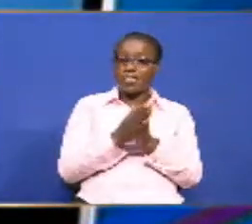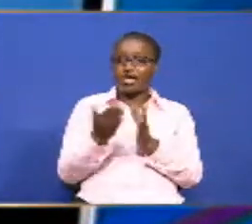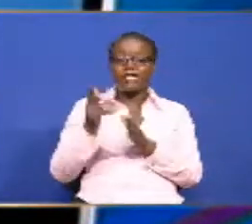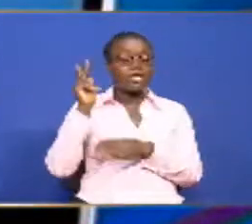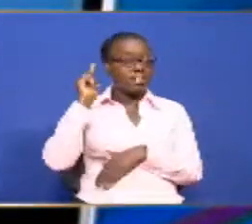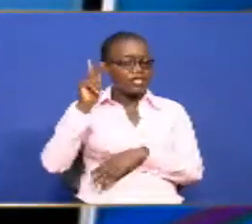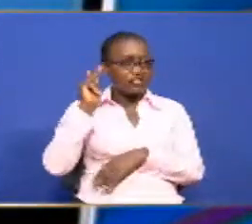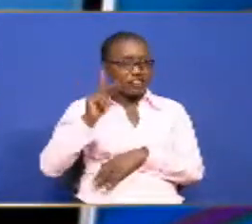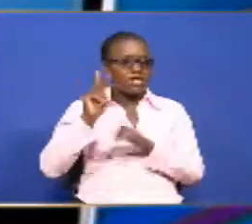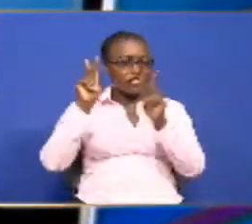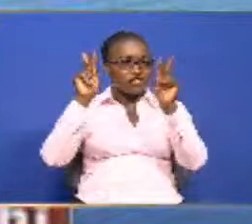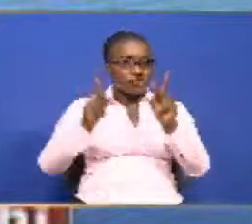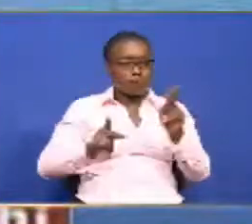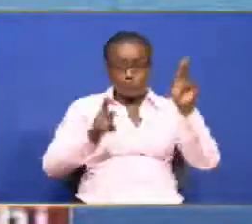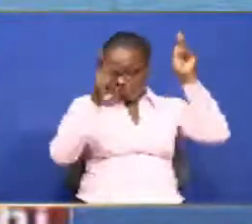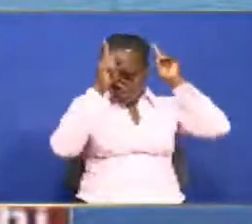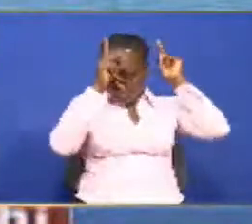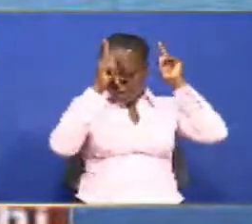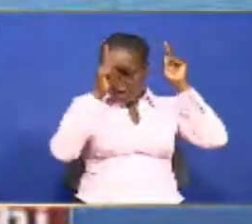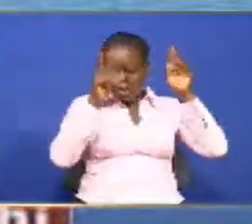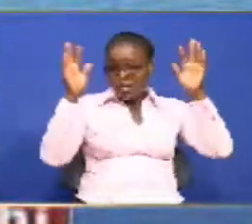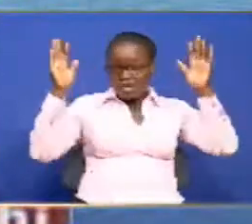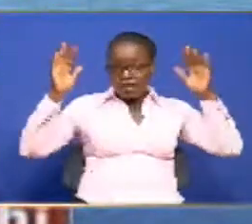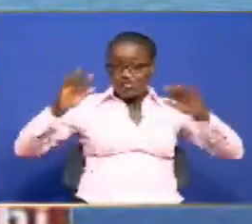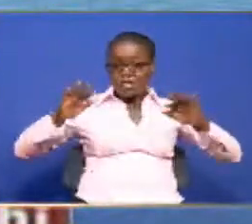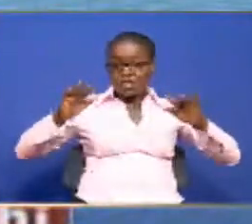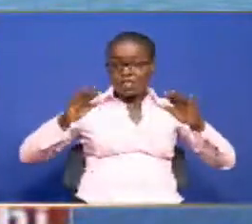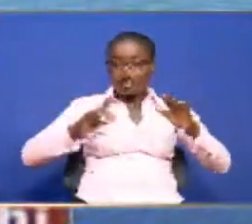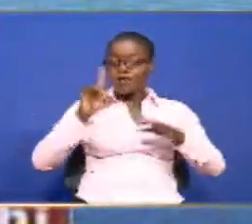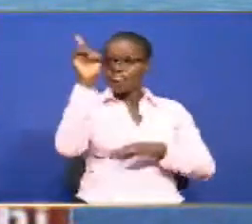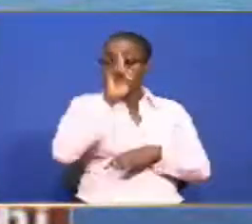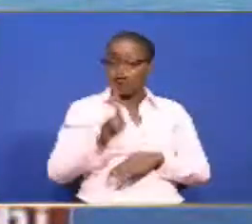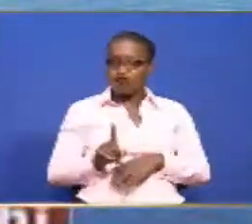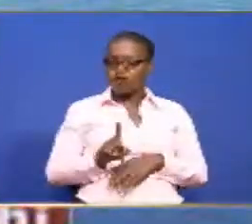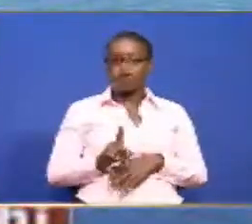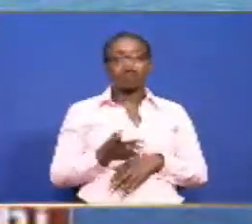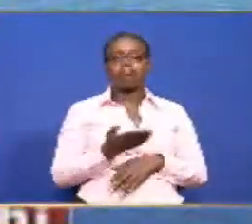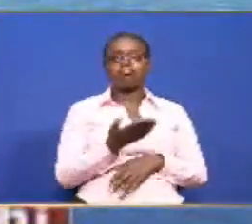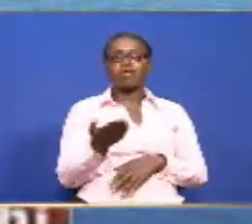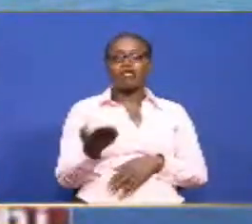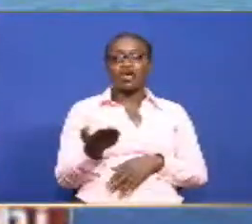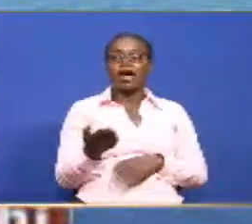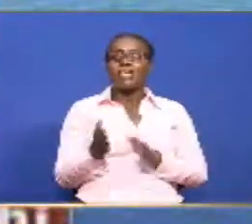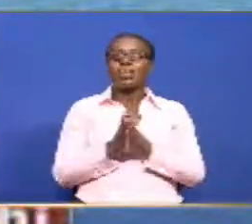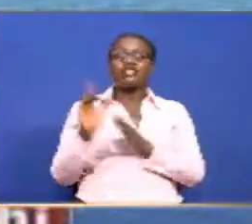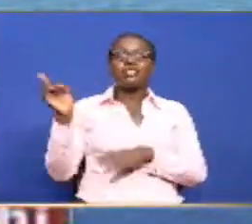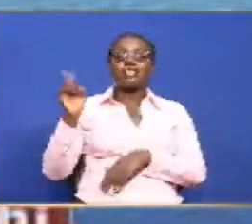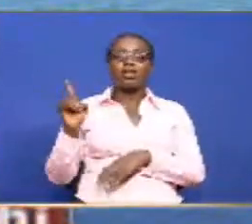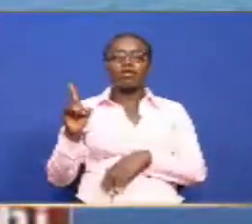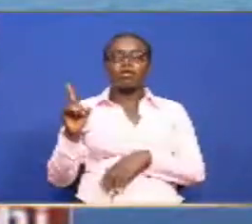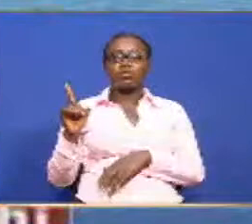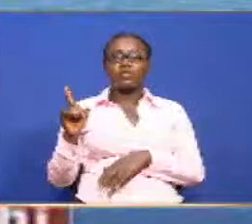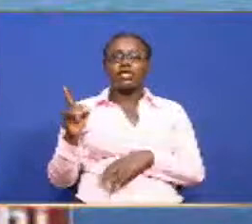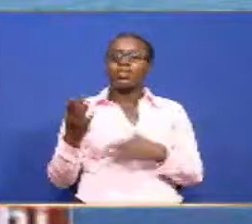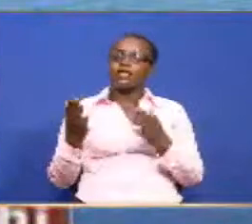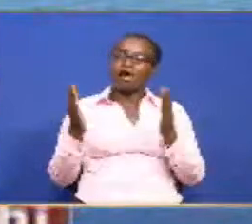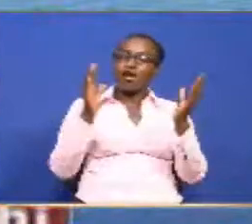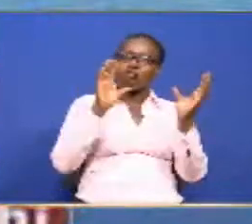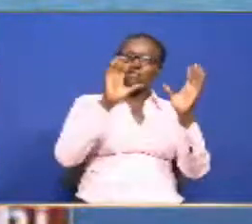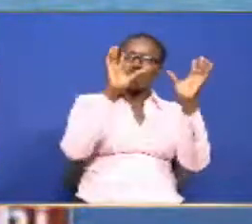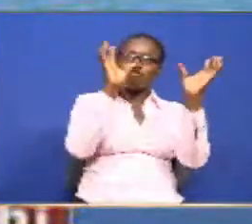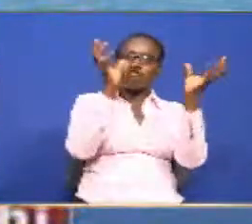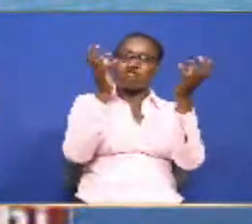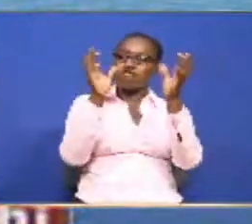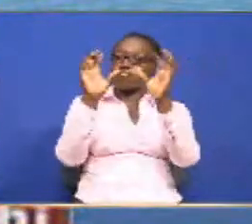Kisii, Kisumu, Kakamega. Mvua hiyo pia itaweza kuandamana na ngurumo za radi. Maeneo ya Nairobi tuanza siku kwa hali ya mawingu,